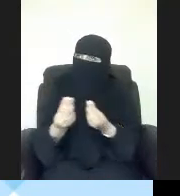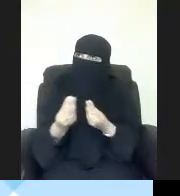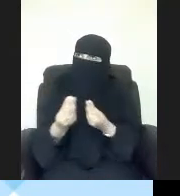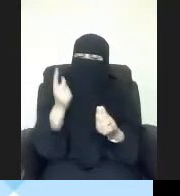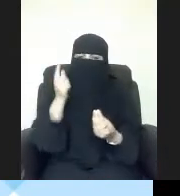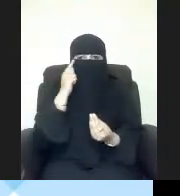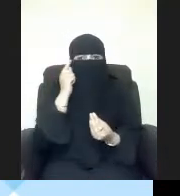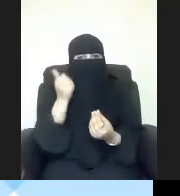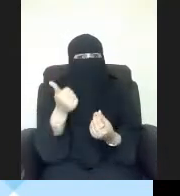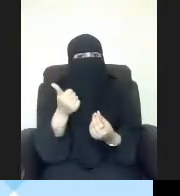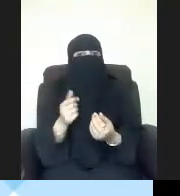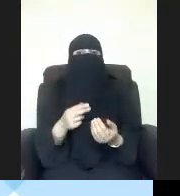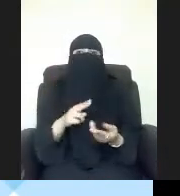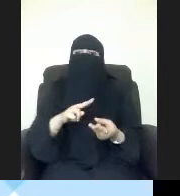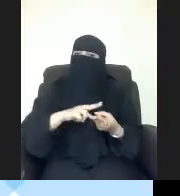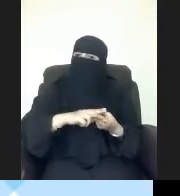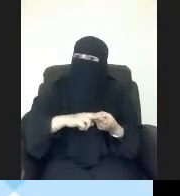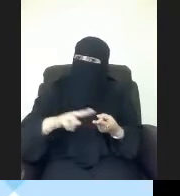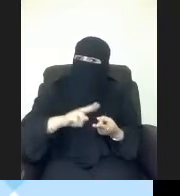حل الواجبات والمشاركات